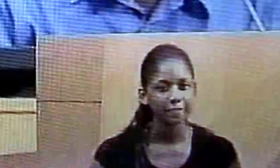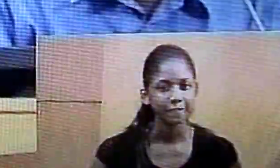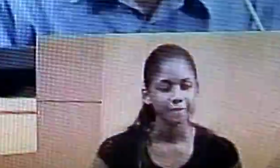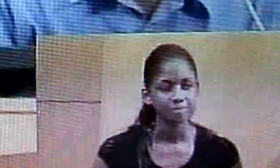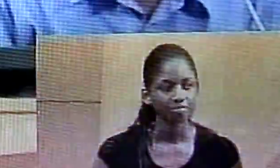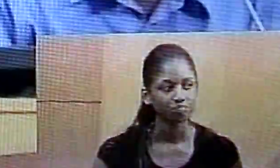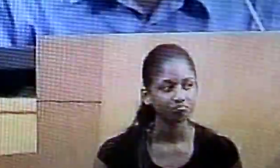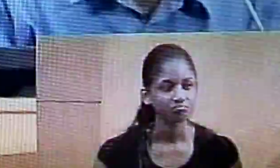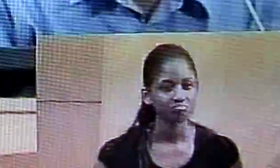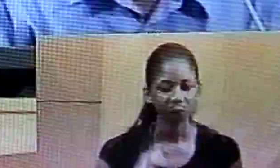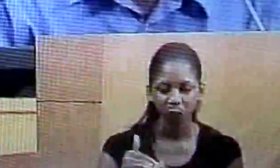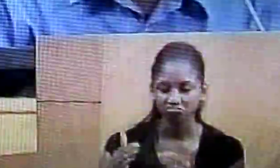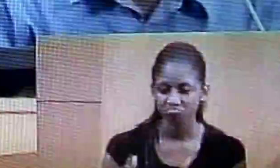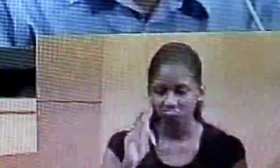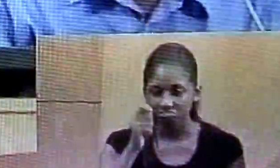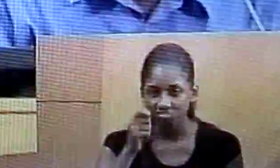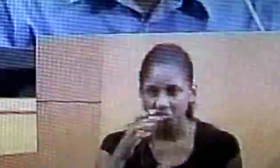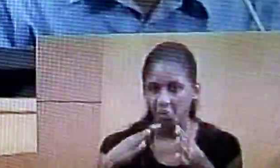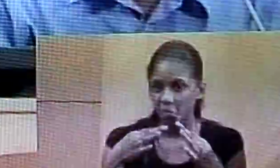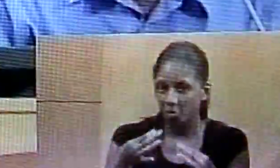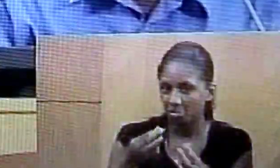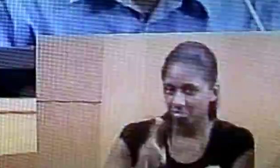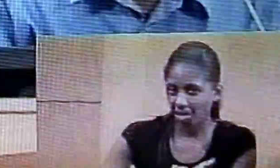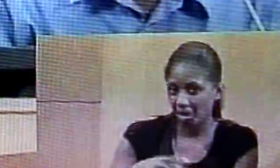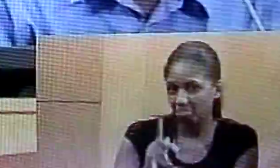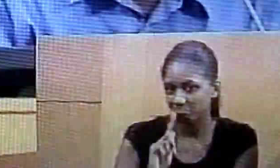pas si impartiaux que ça.